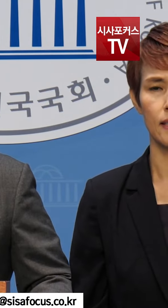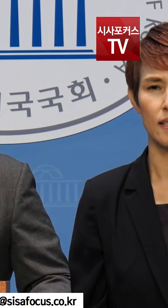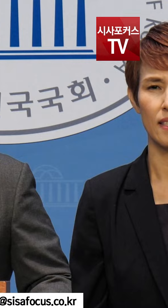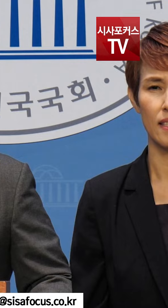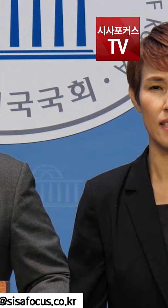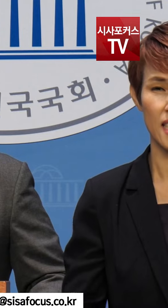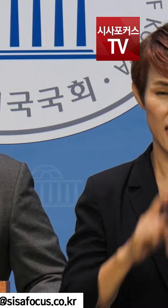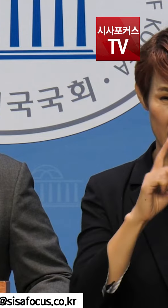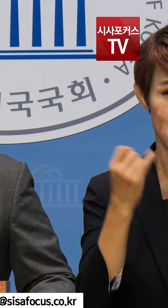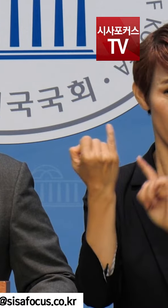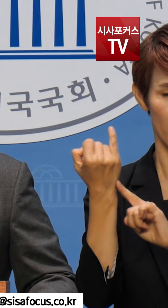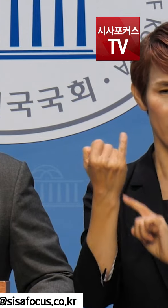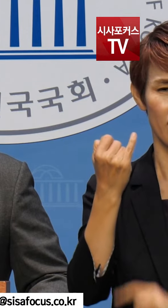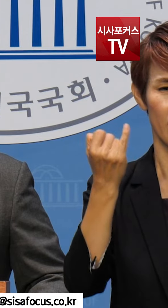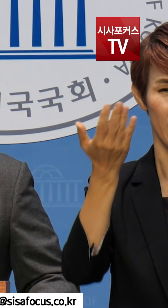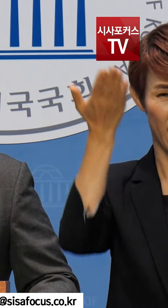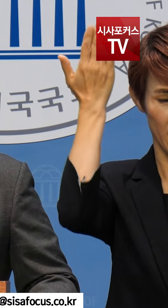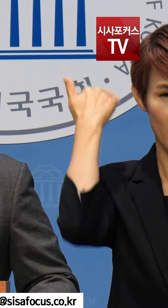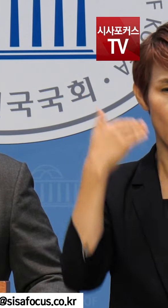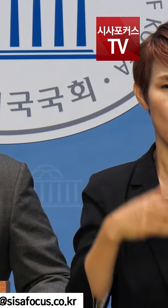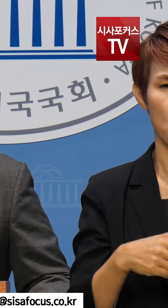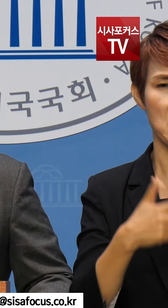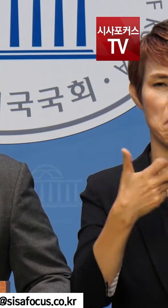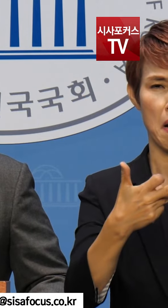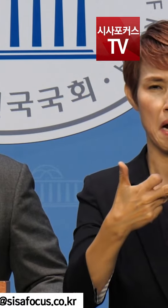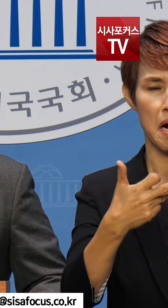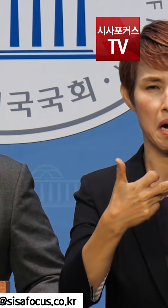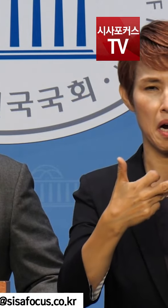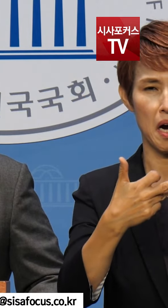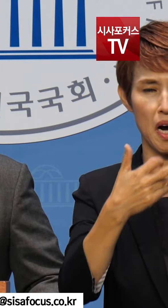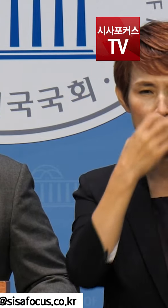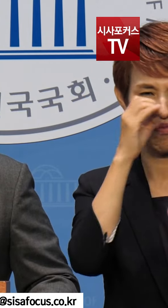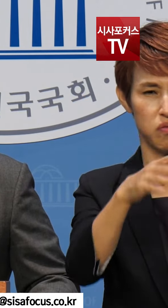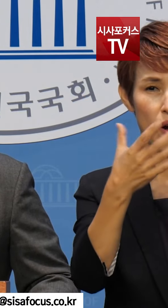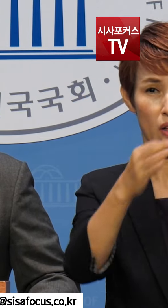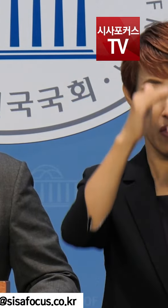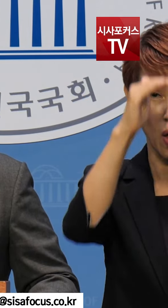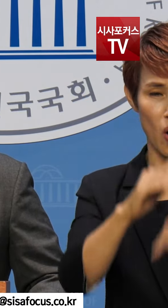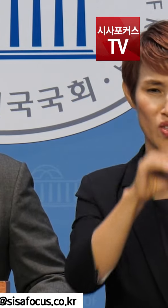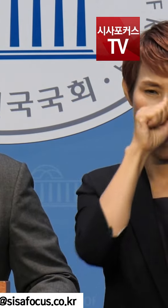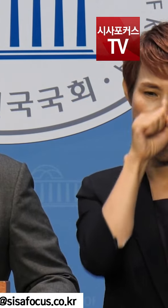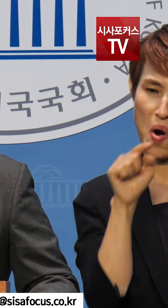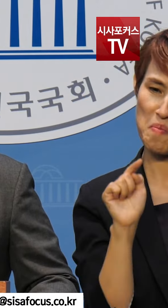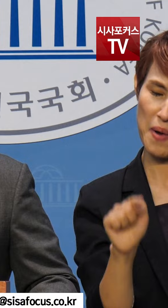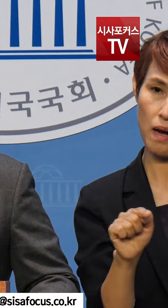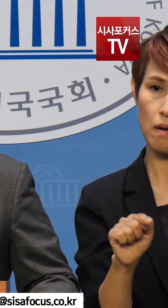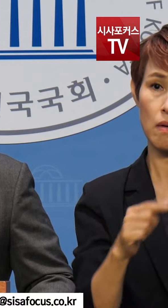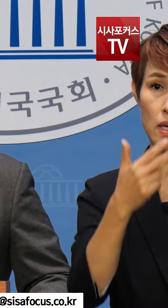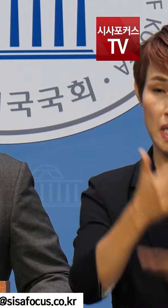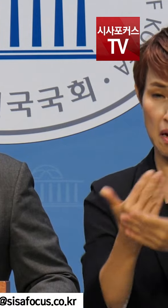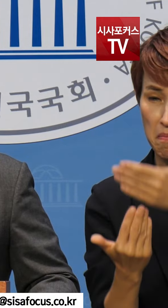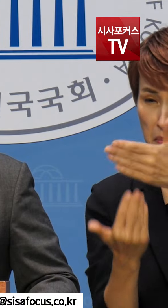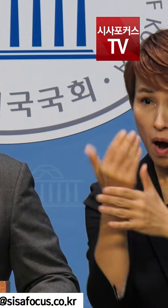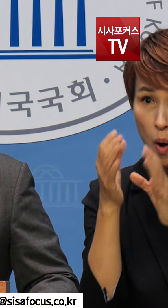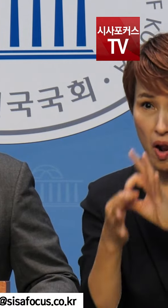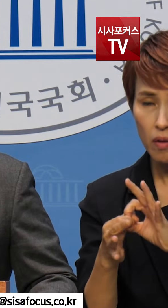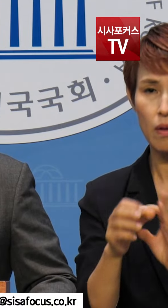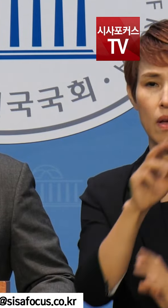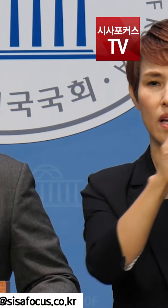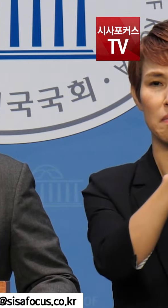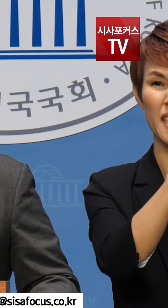이 후보자는 과거 5.18 폄훼 글에 좋아요를 누르고 이태원 참사 때는